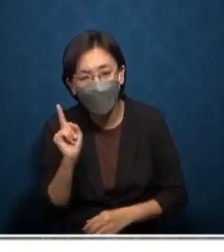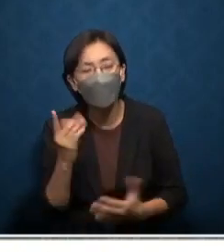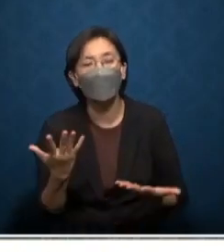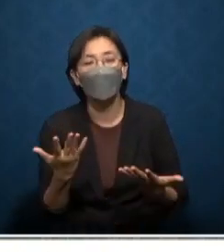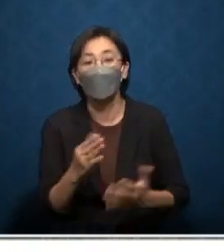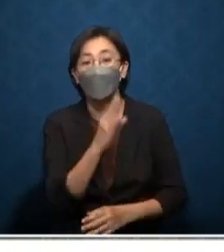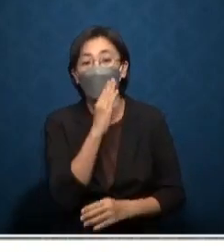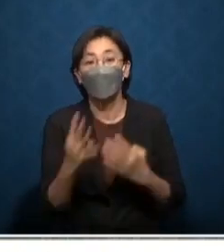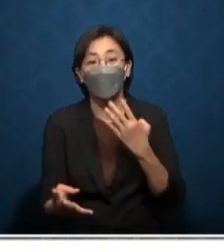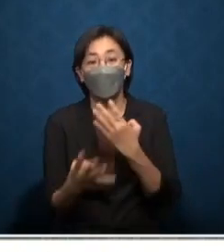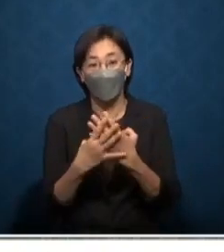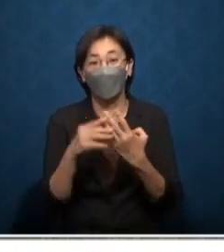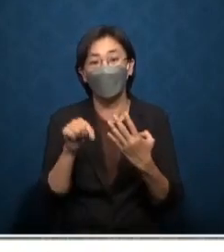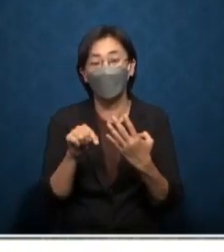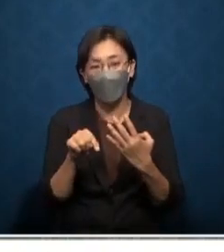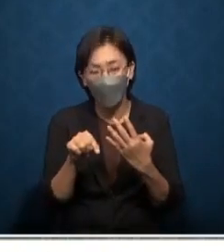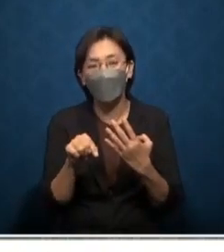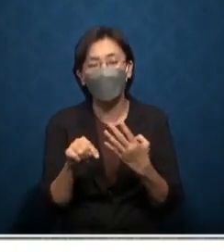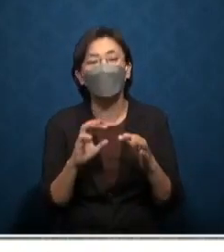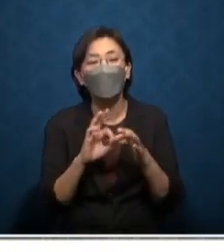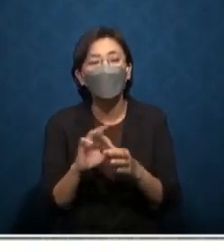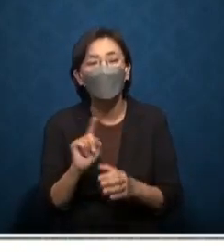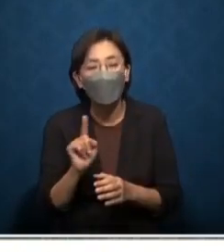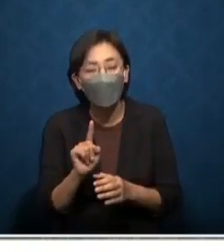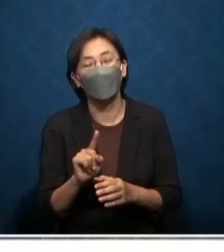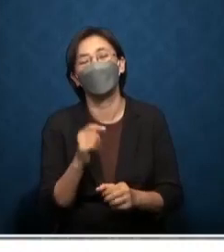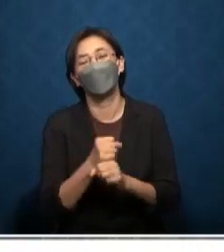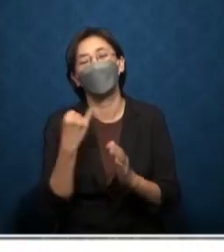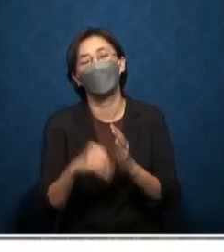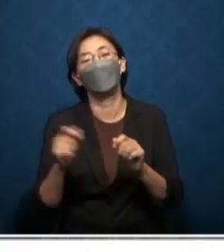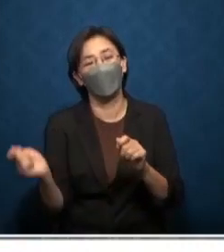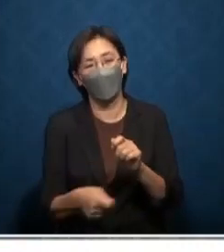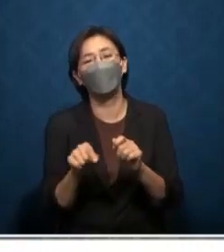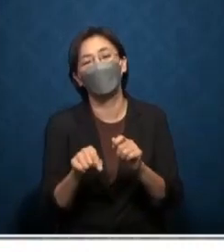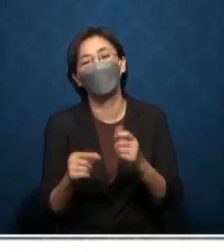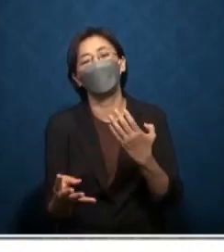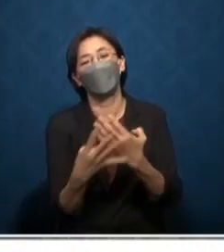ารที่เขาติดคุกนั้นเป็นส่วนหนึ่งของการลงโทษอยู่แล้วครัท่ประทาน